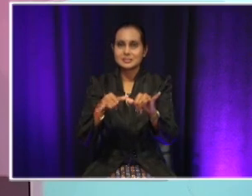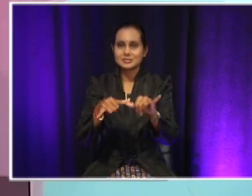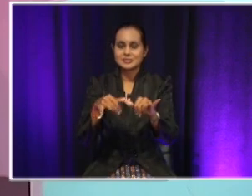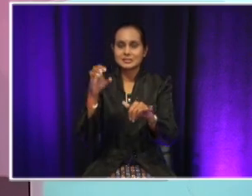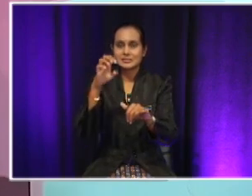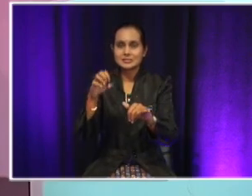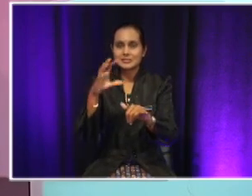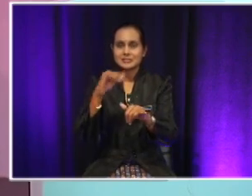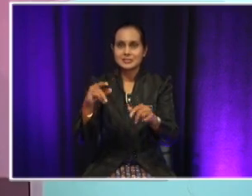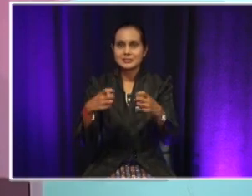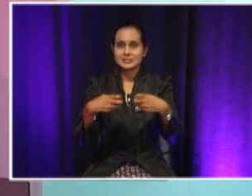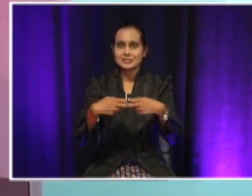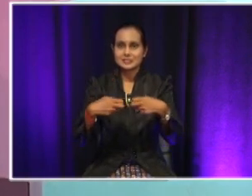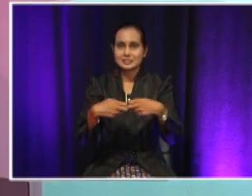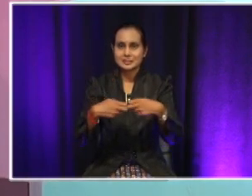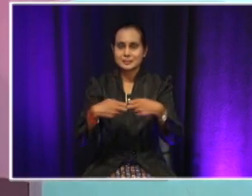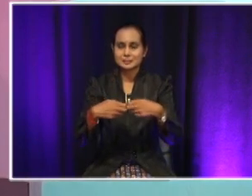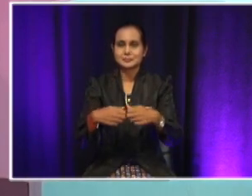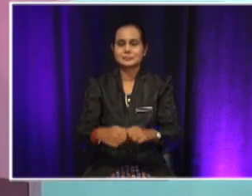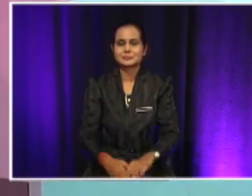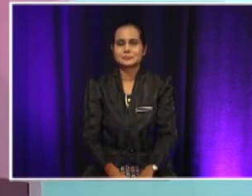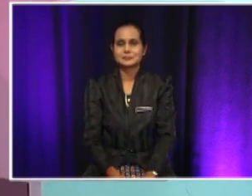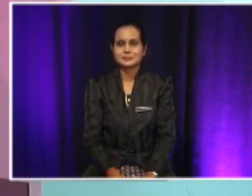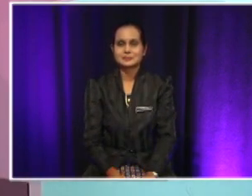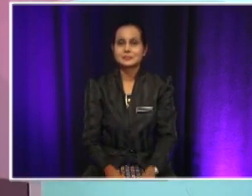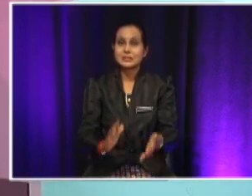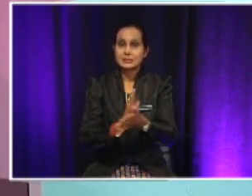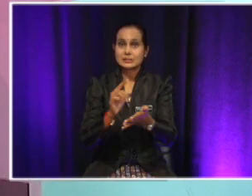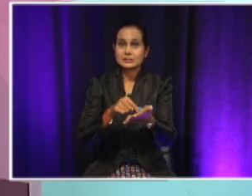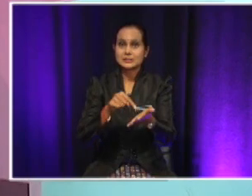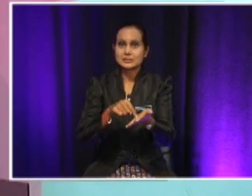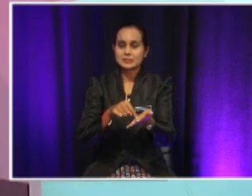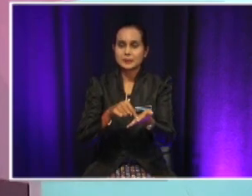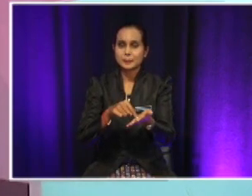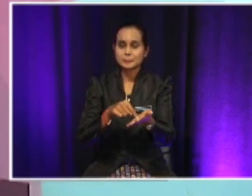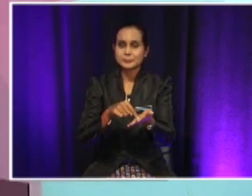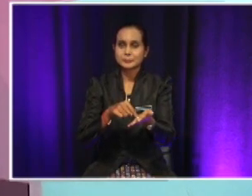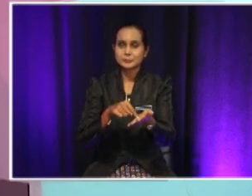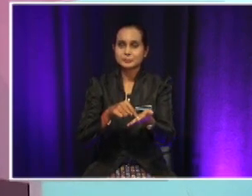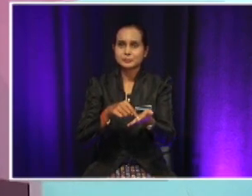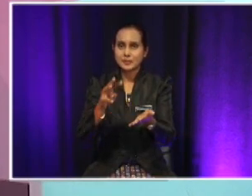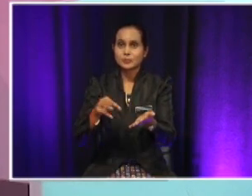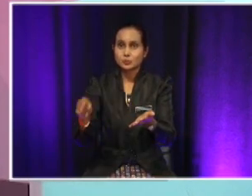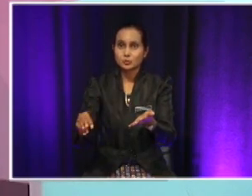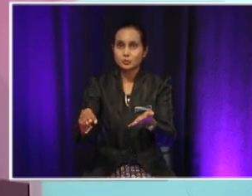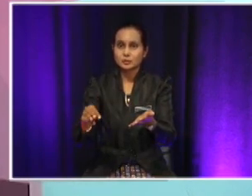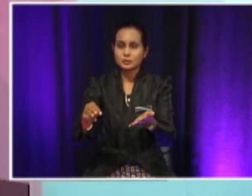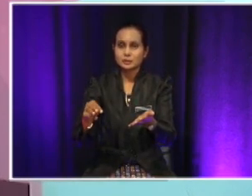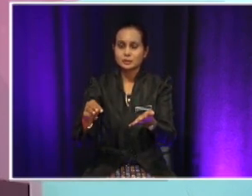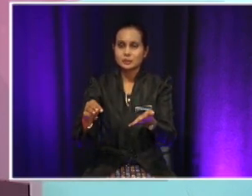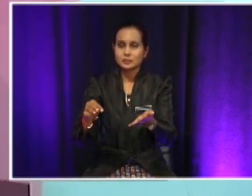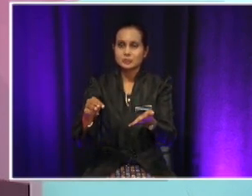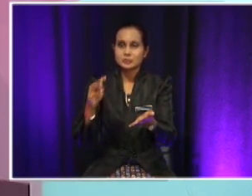elektrik dan elektronik. Yang mana kertas ini akan murid-murid ikuti